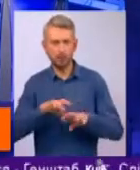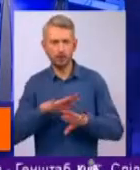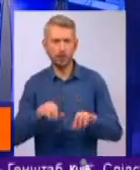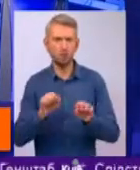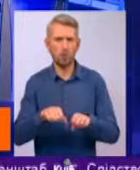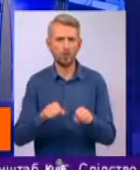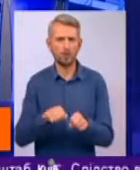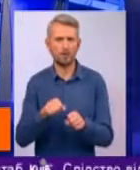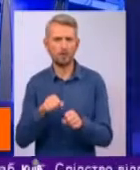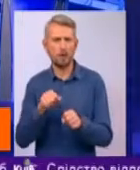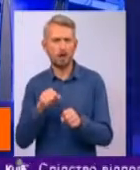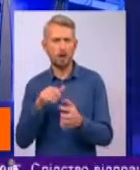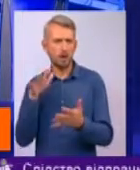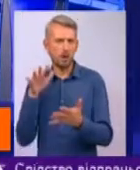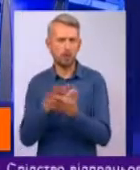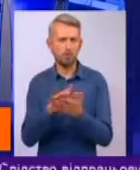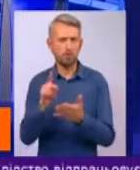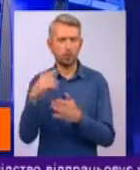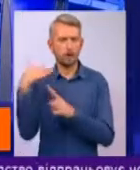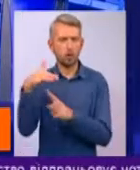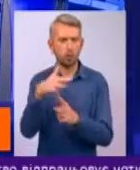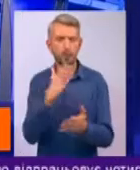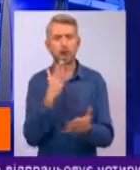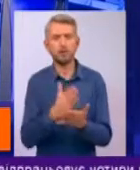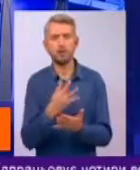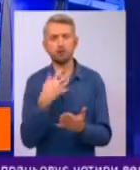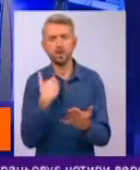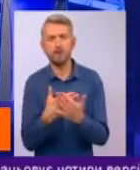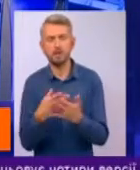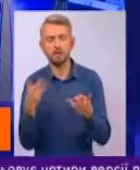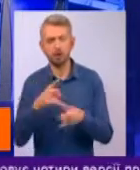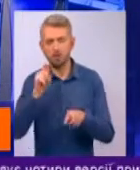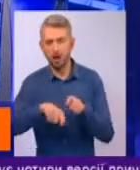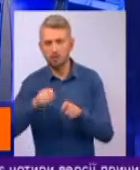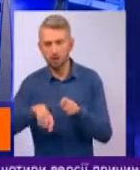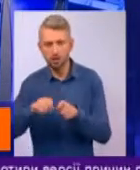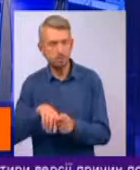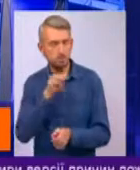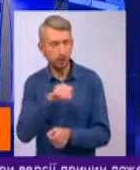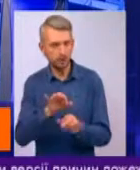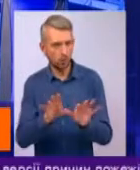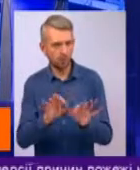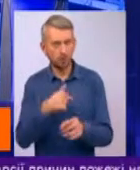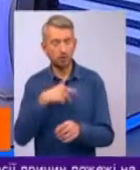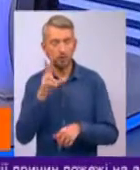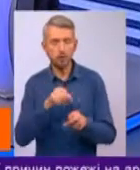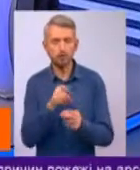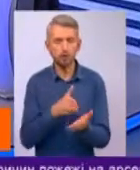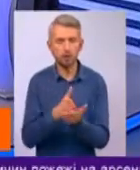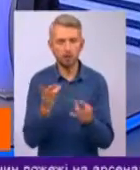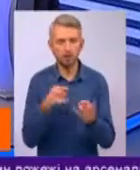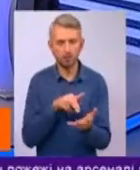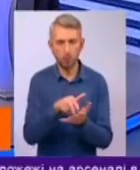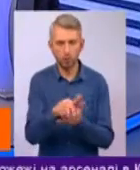там нападу з гелікоптера. Є 4 версії, потрібні експертизи. Абсолютно професійний коментар. Я вважаю, саме в цьому напрямку треба